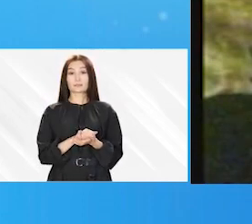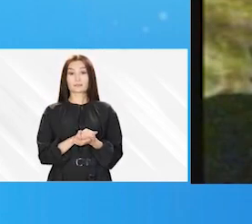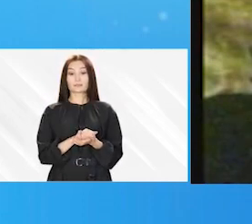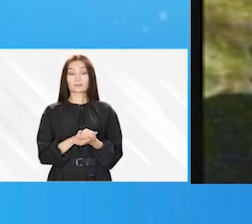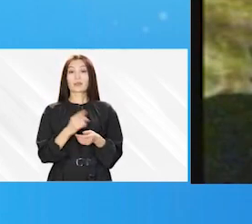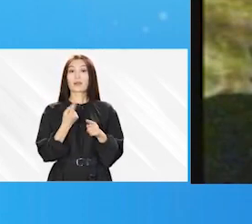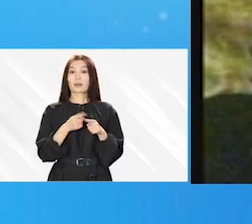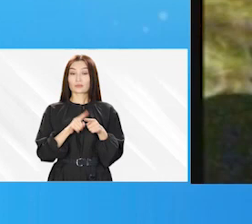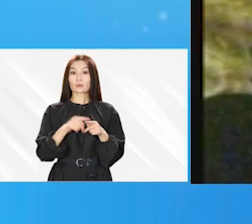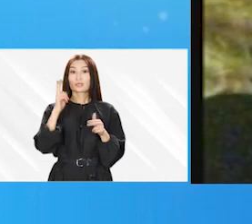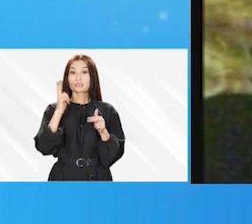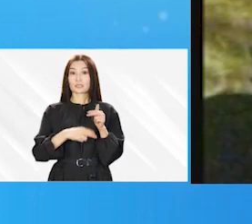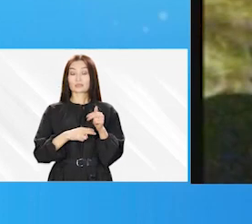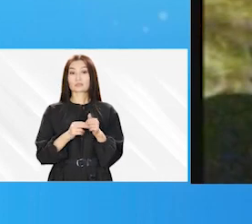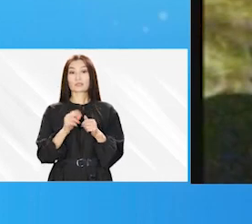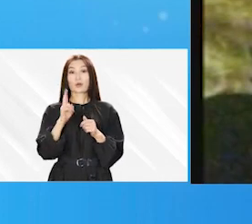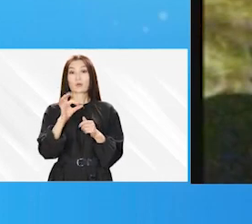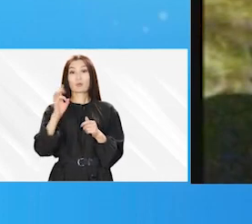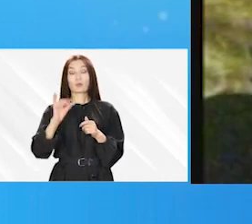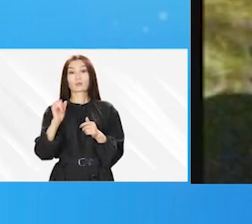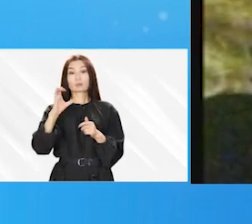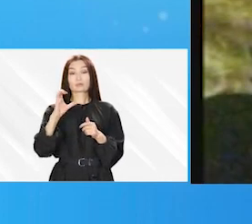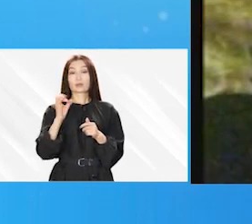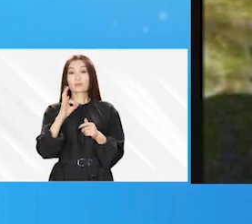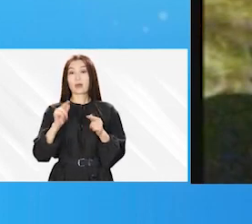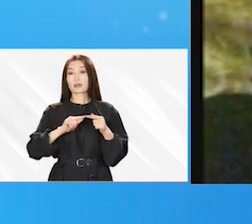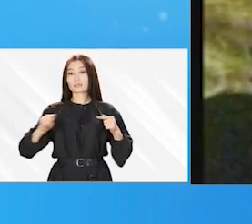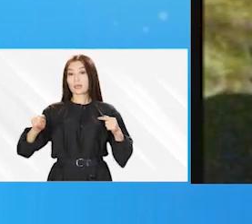которое заканчивается конусом нарастания